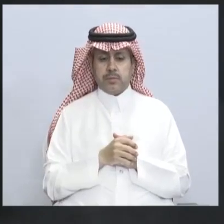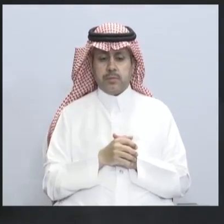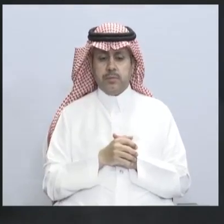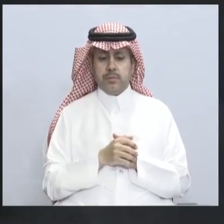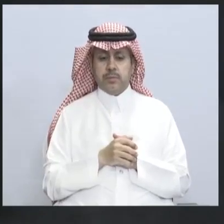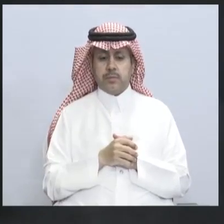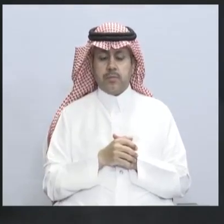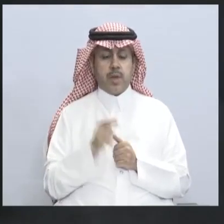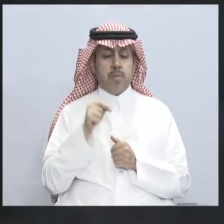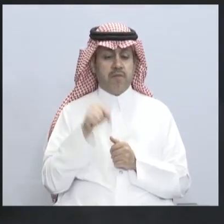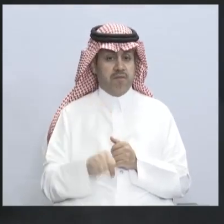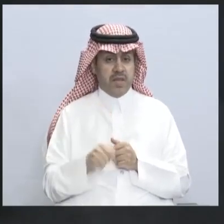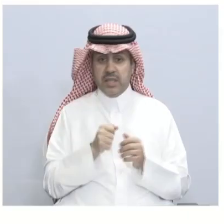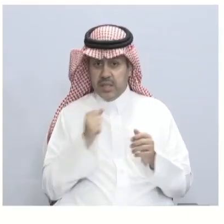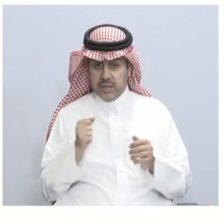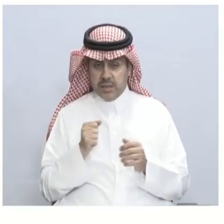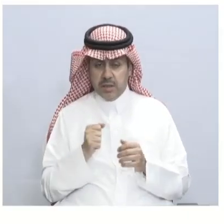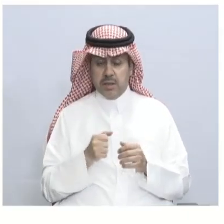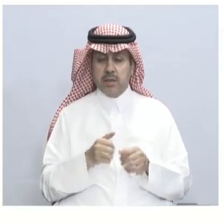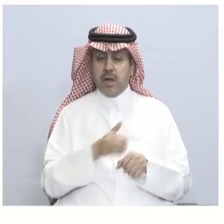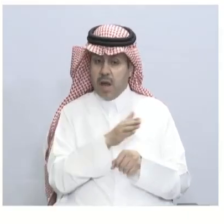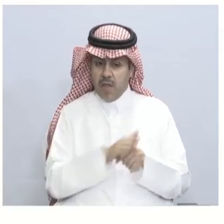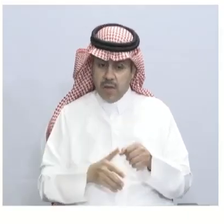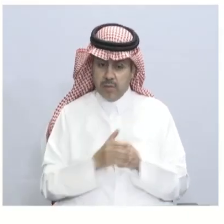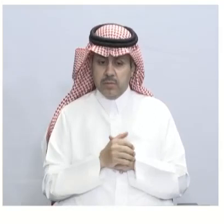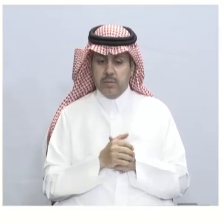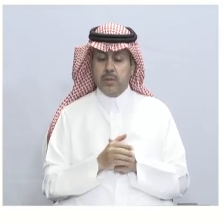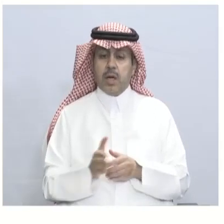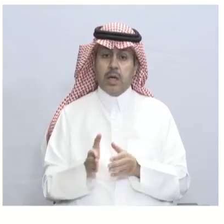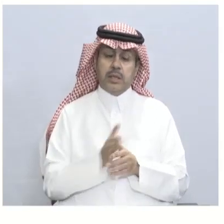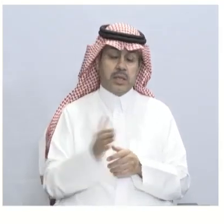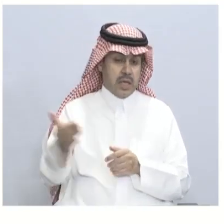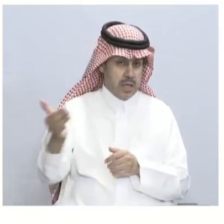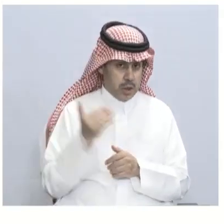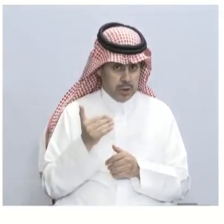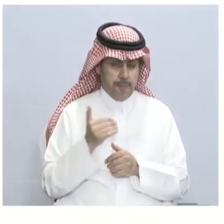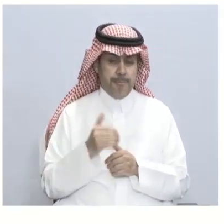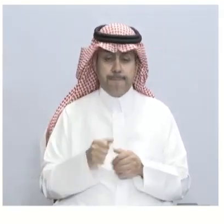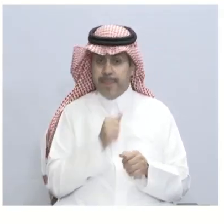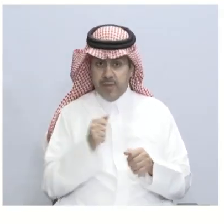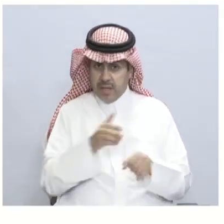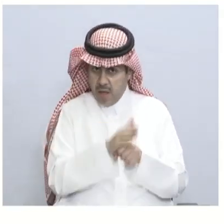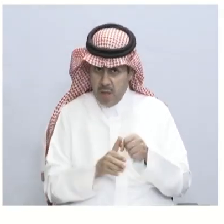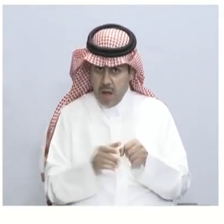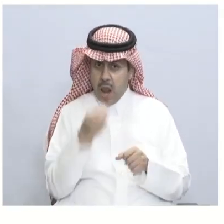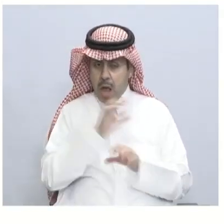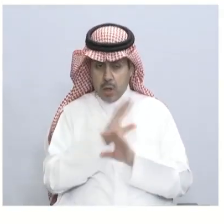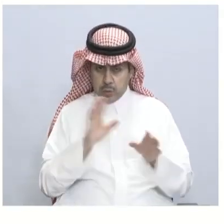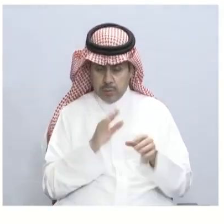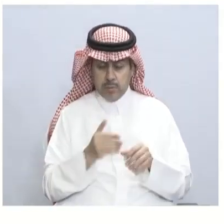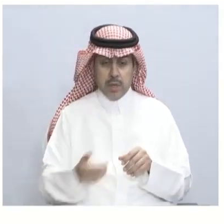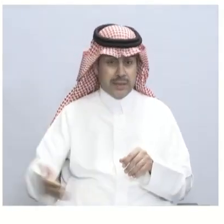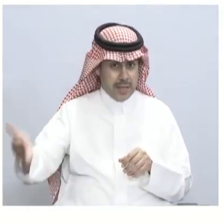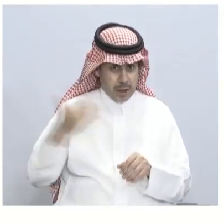واما في عيد الاضحى فلا ياكل شيئا حتى يرجع من المصلى فياكل من